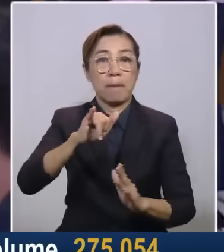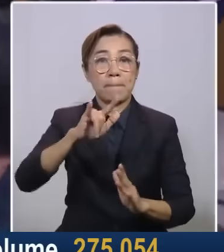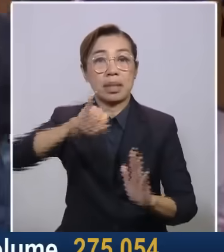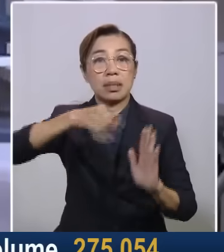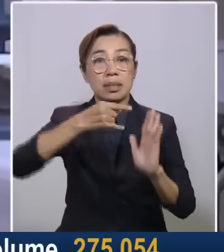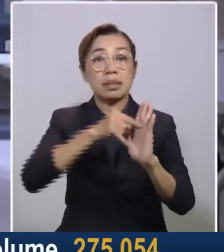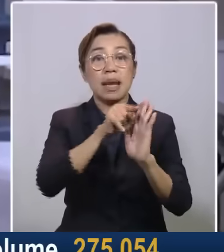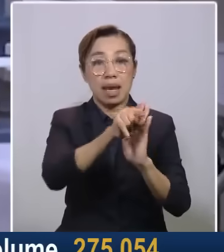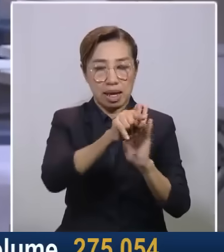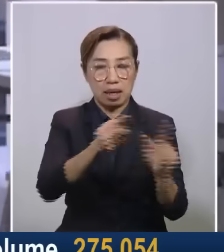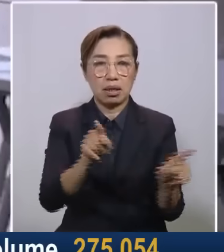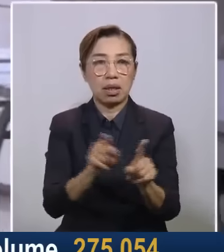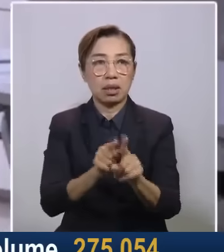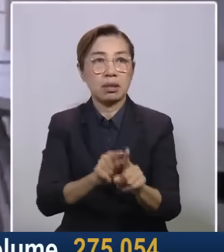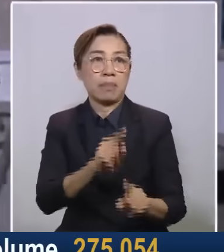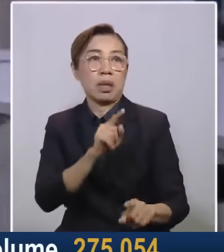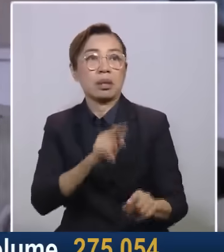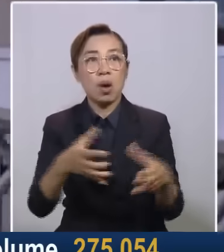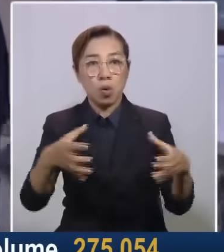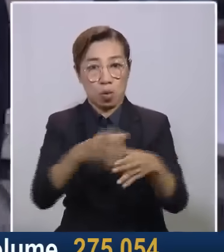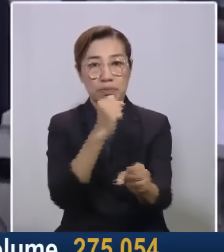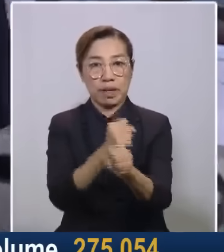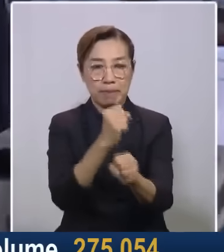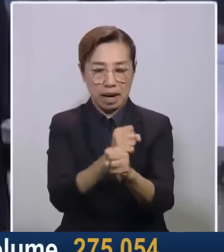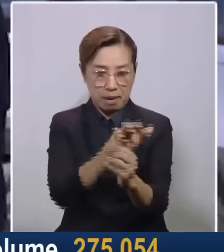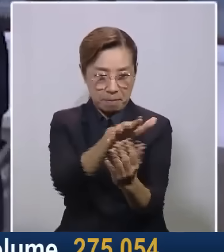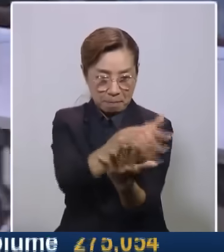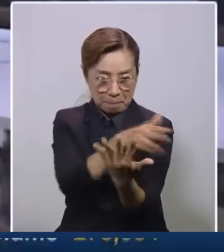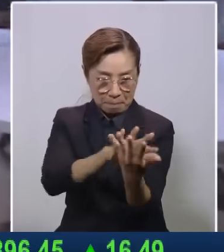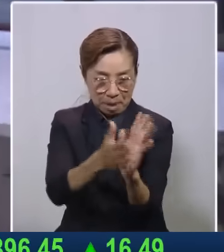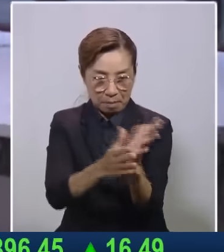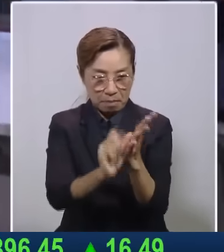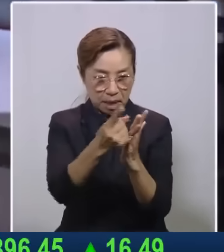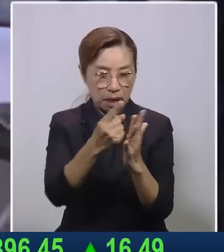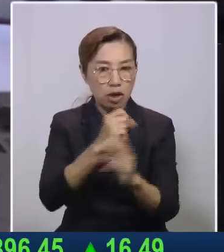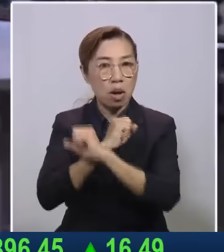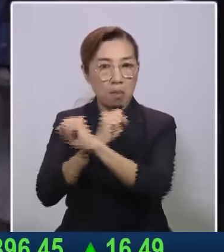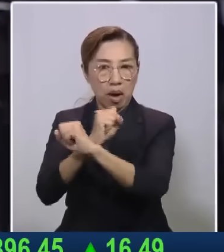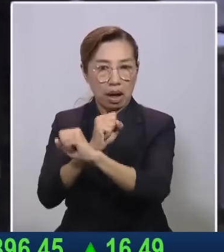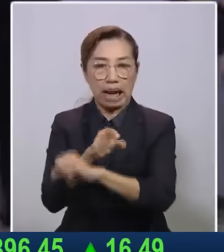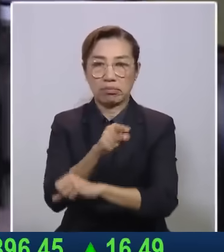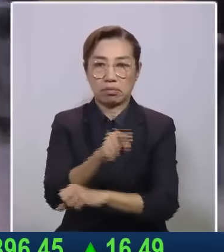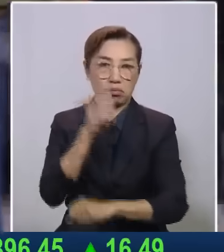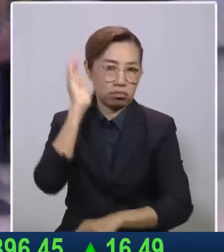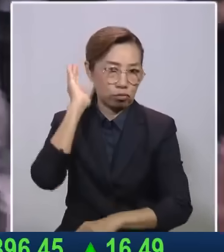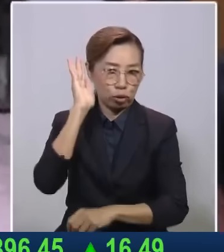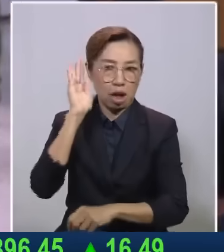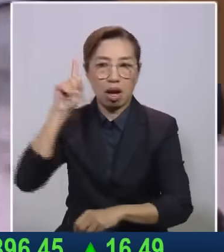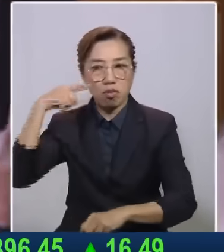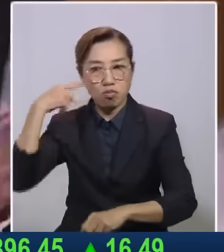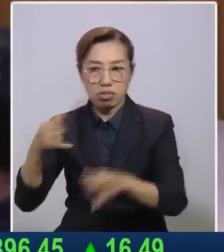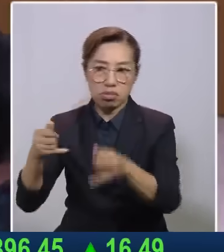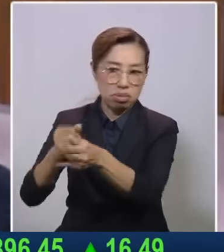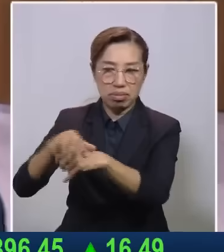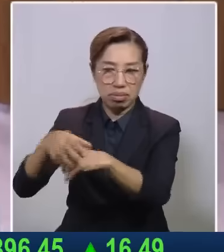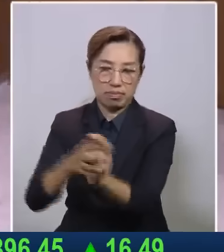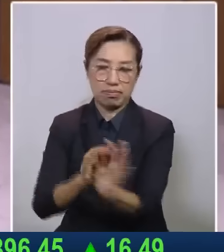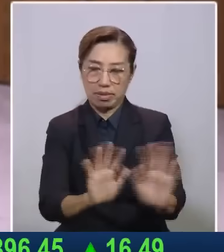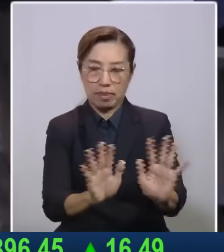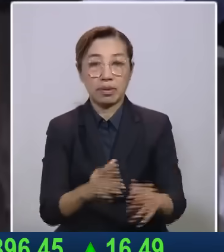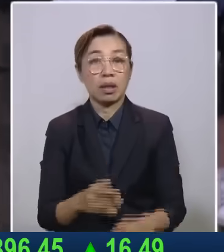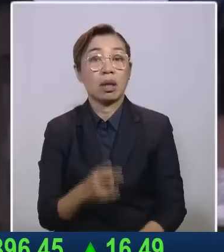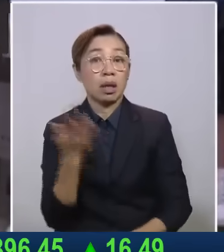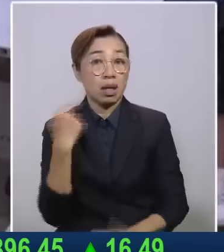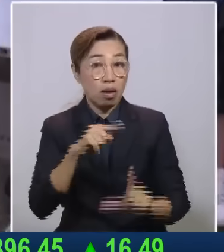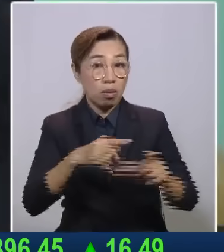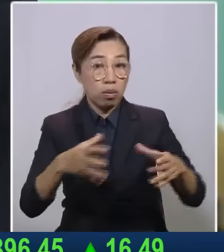เพื่อปรับปรุงกระบวนการทั้งหมดเลยป้องกันไม่ให้เกิดปัญหาเรื่องนี้ขึ้นอีกทีนี้เมื่อวานหลังจากที่ผลมันออกมาเป็นแบบนี้นะคะก็มีความ